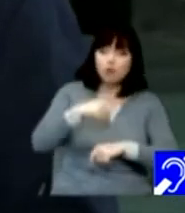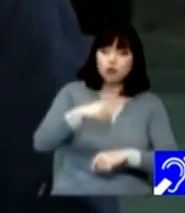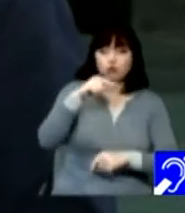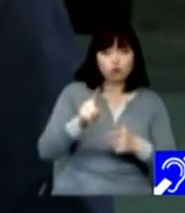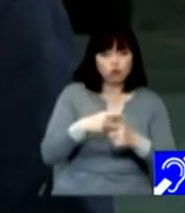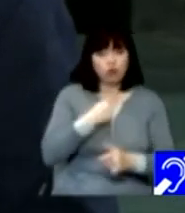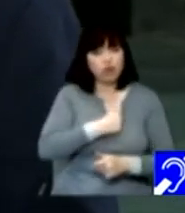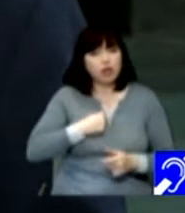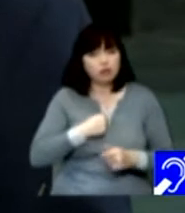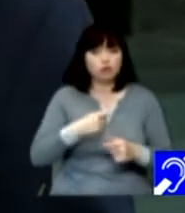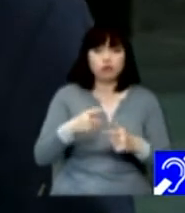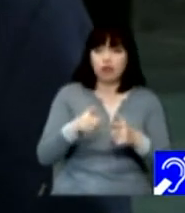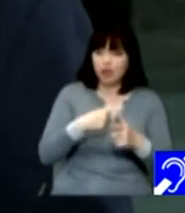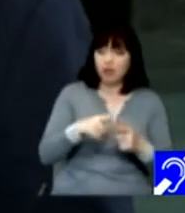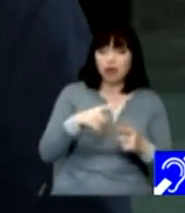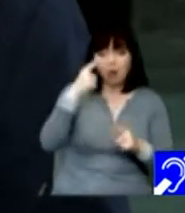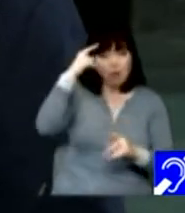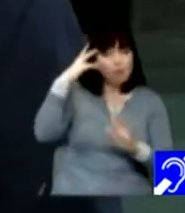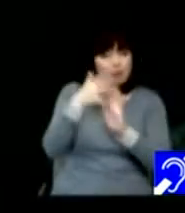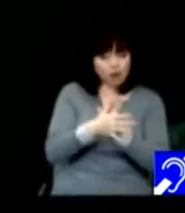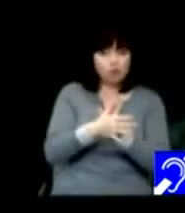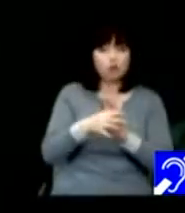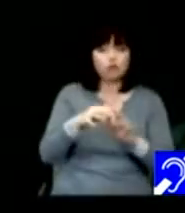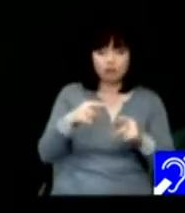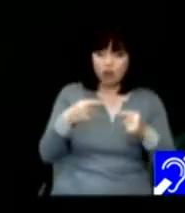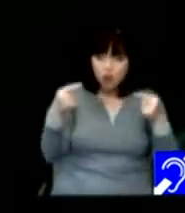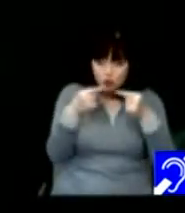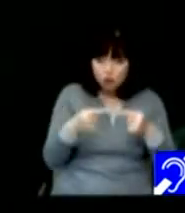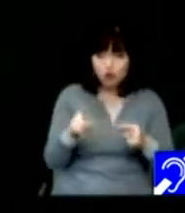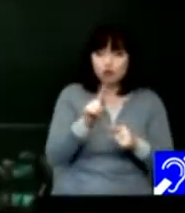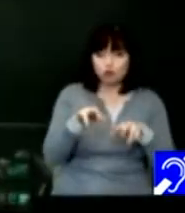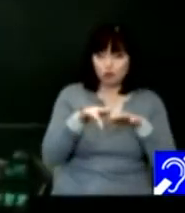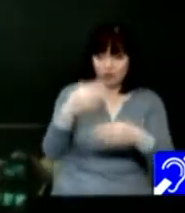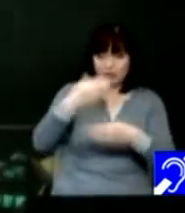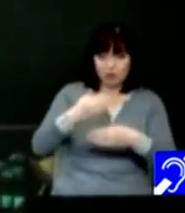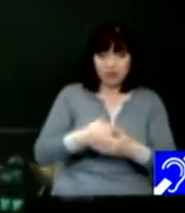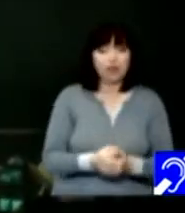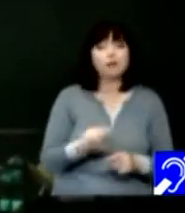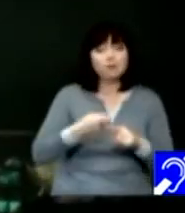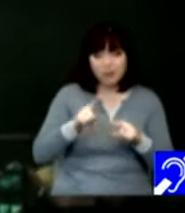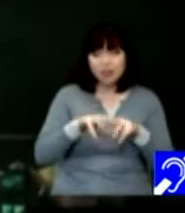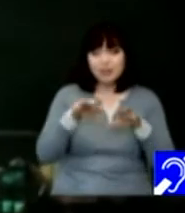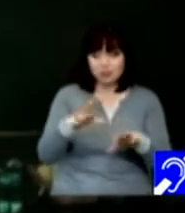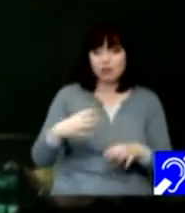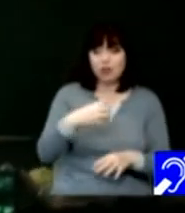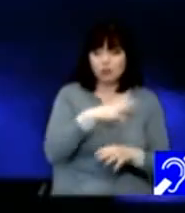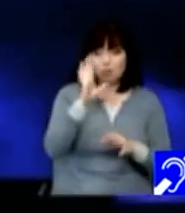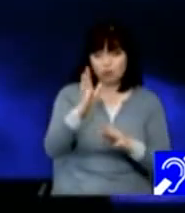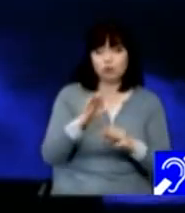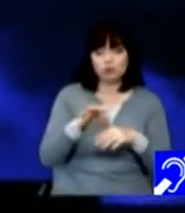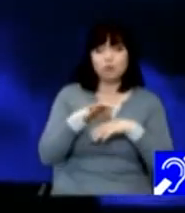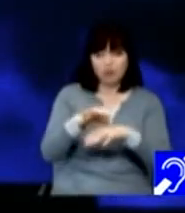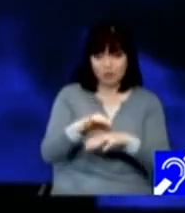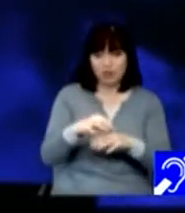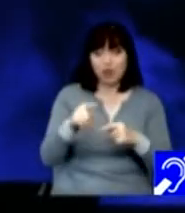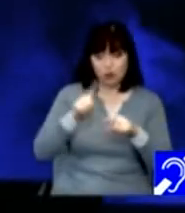poate mințile telespectatorilor și spectatorilor. Ceremonia oficială de oferire a titlului de artist emerit va fi organizată în scurt